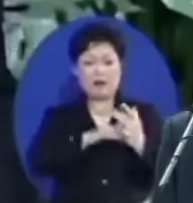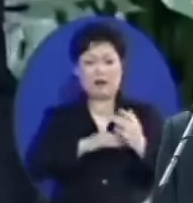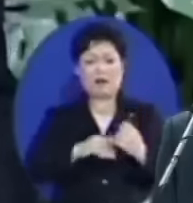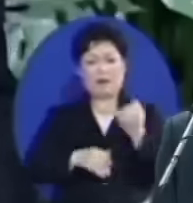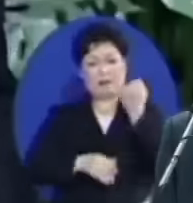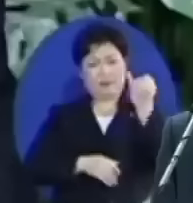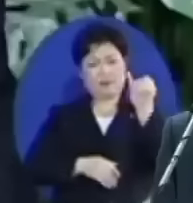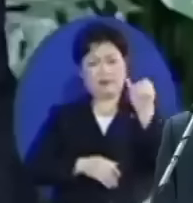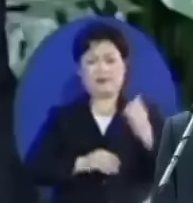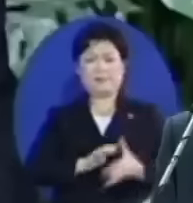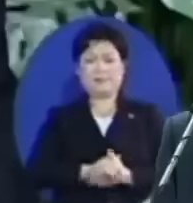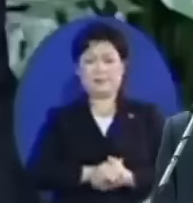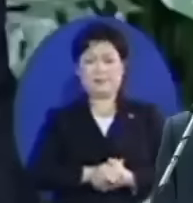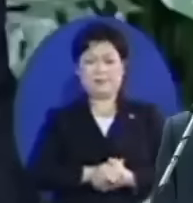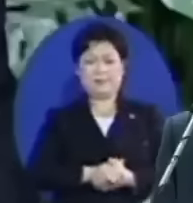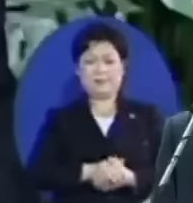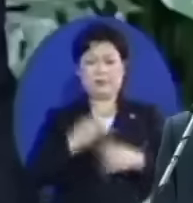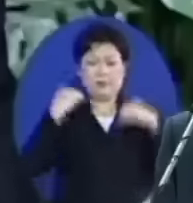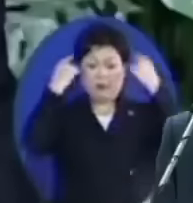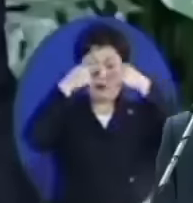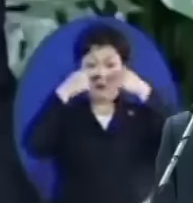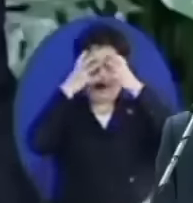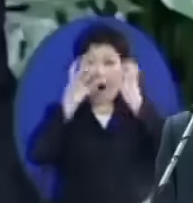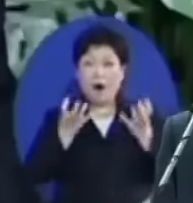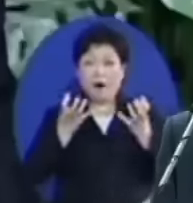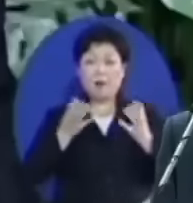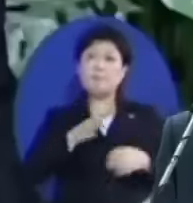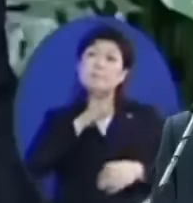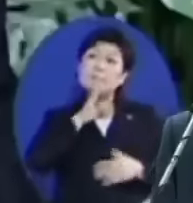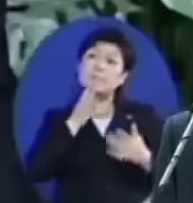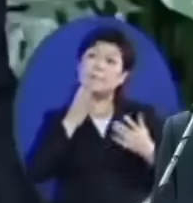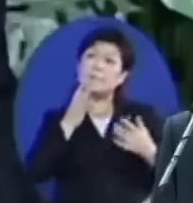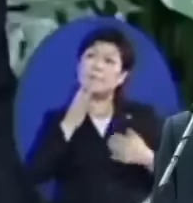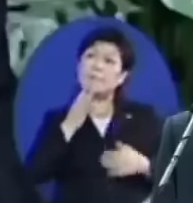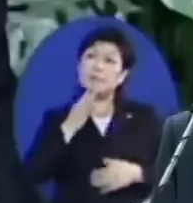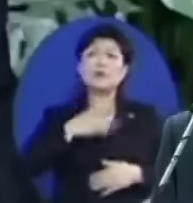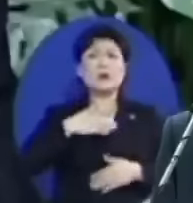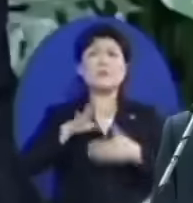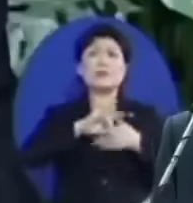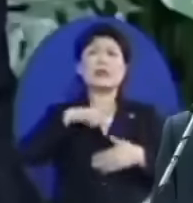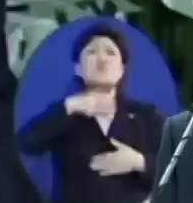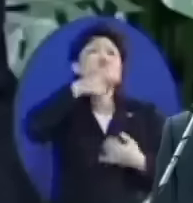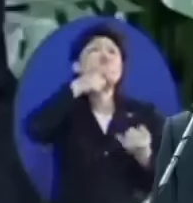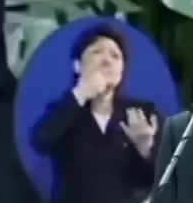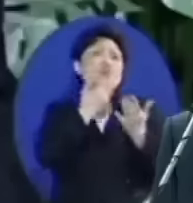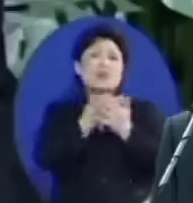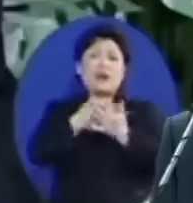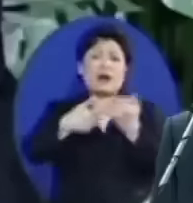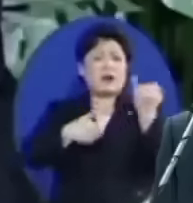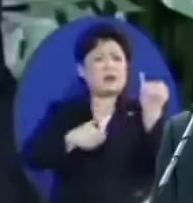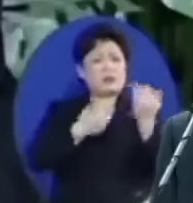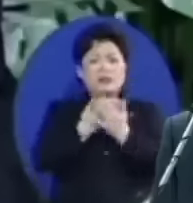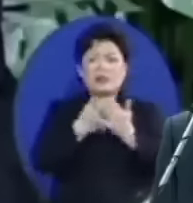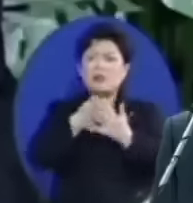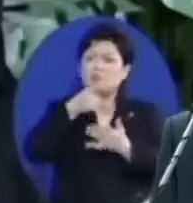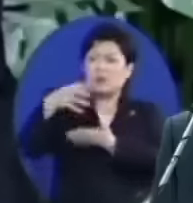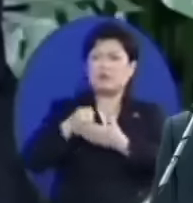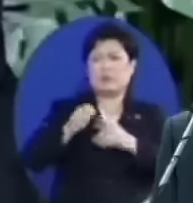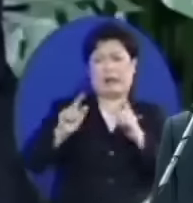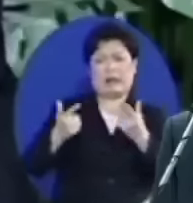그러니까 이 여자가 눈이 둥그레지면서 그래요? 그러면 그 물 나도 좀 주옵소서. 다시 물길로 오지 않게 하여